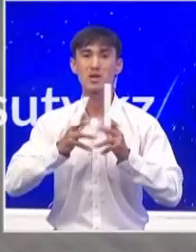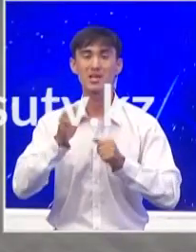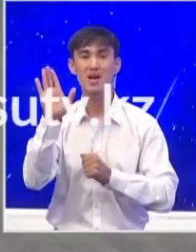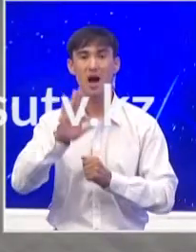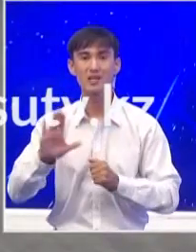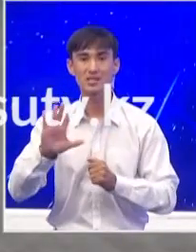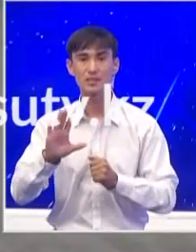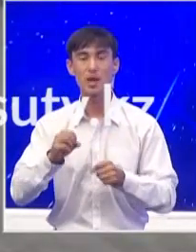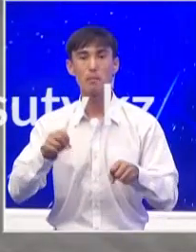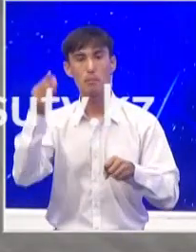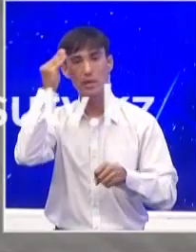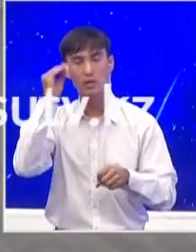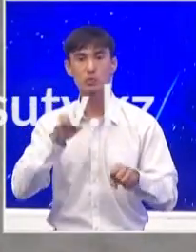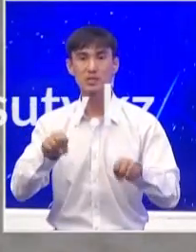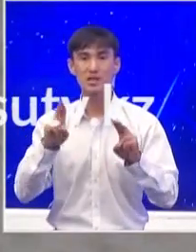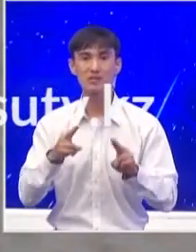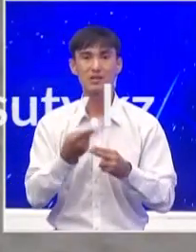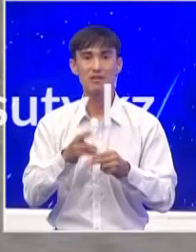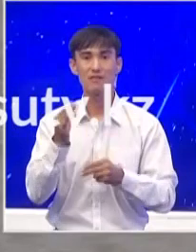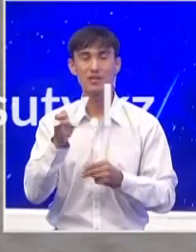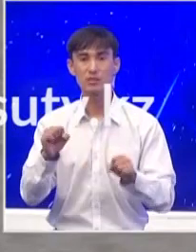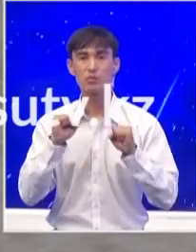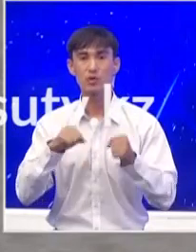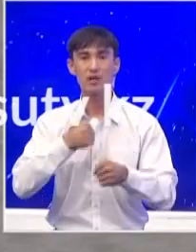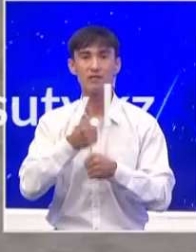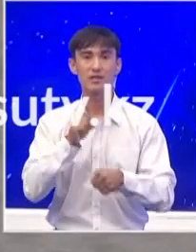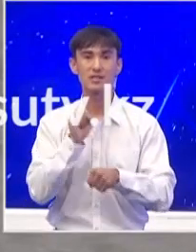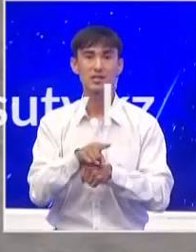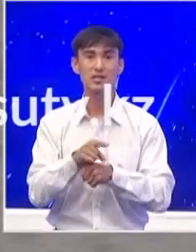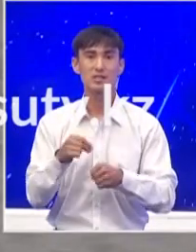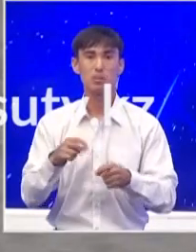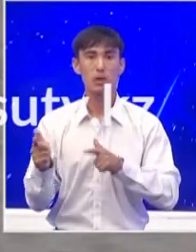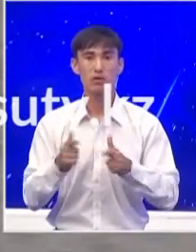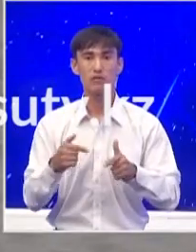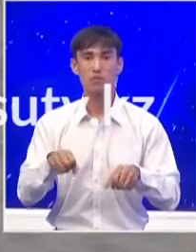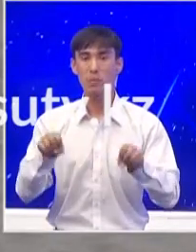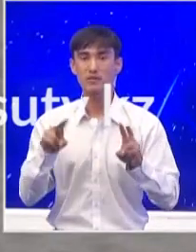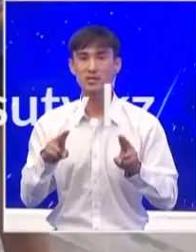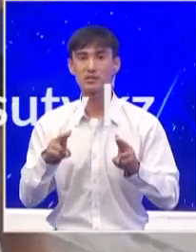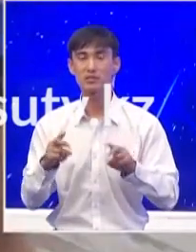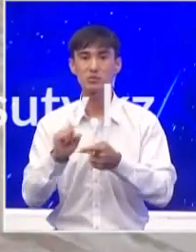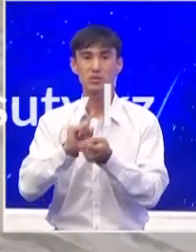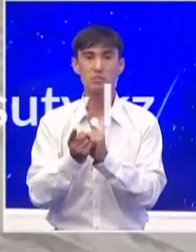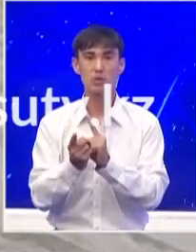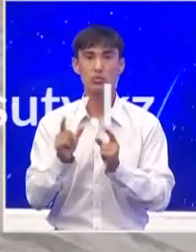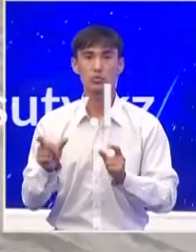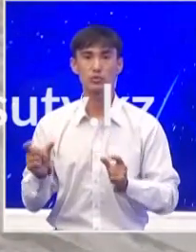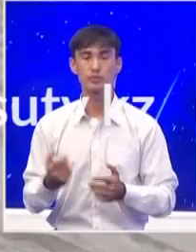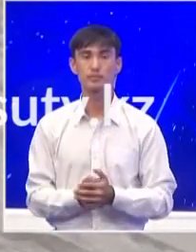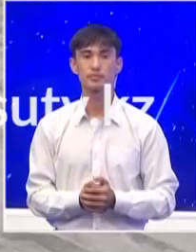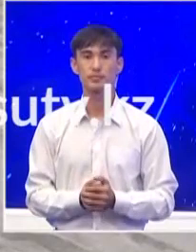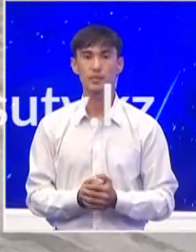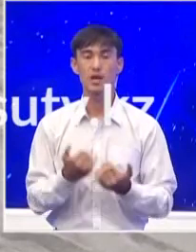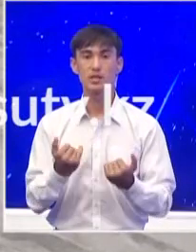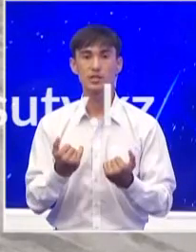мнению специалистов этого вида спорта сегодня главная задача подготовить нашим профессионалам достойную смену сейчас настоящее время